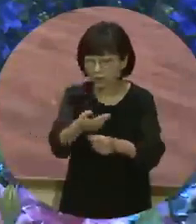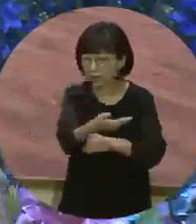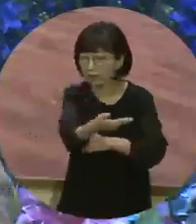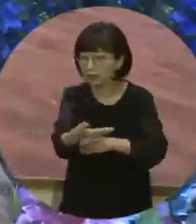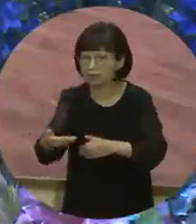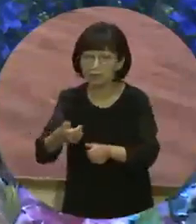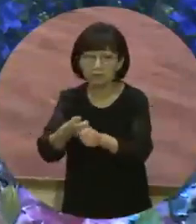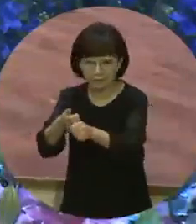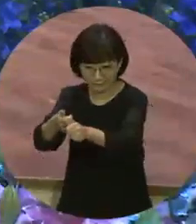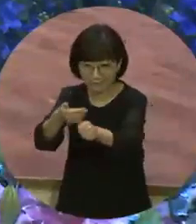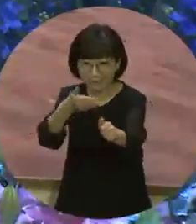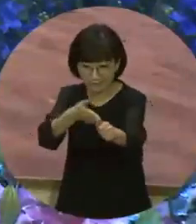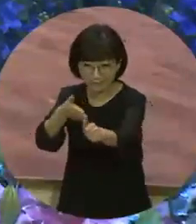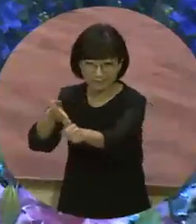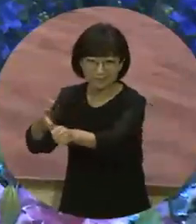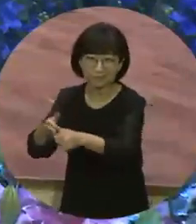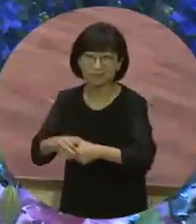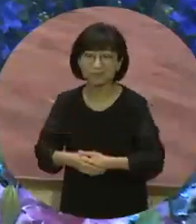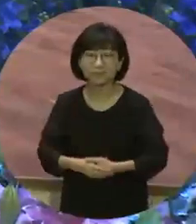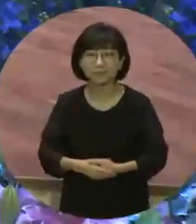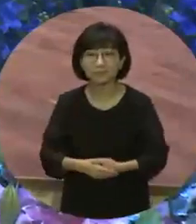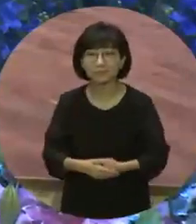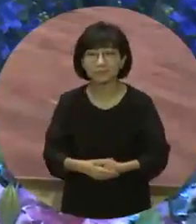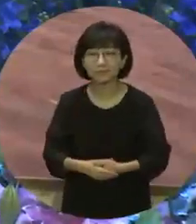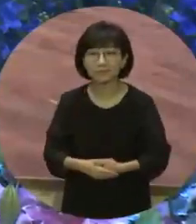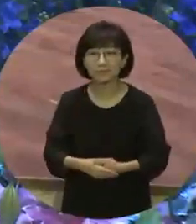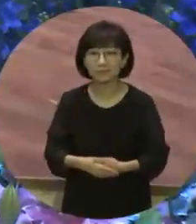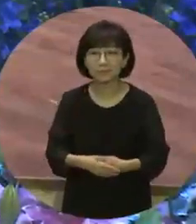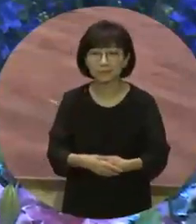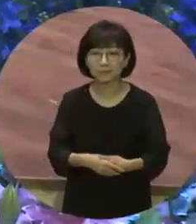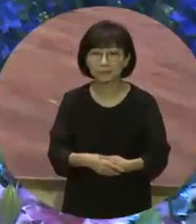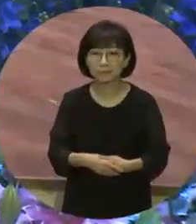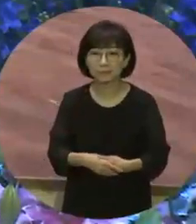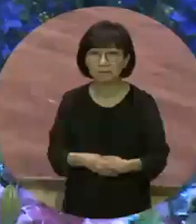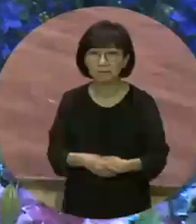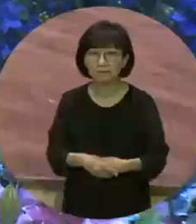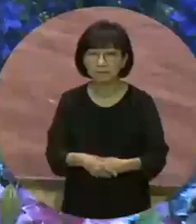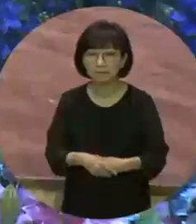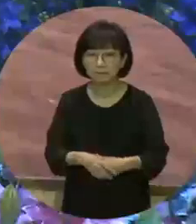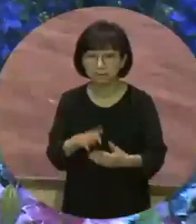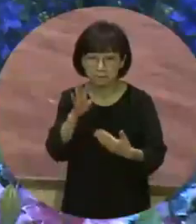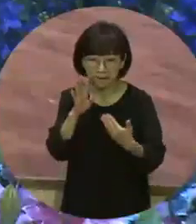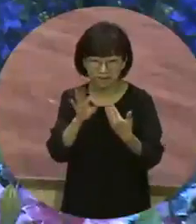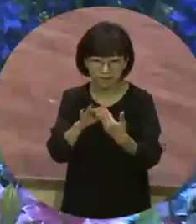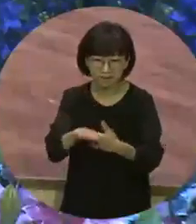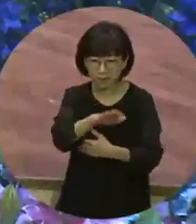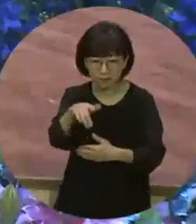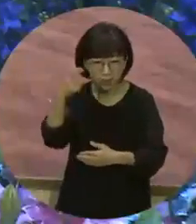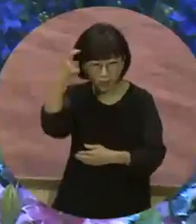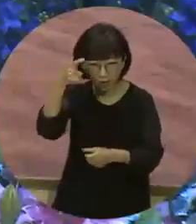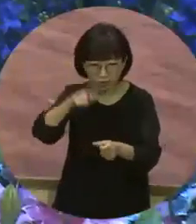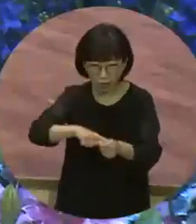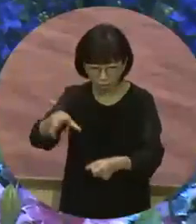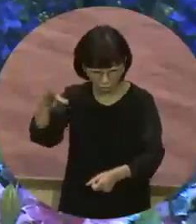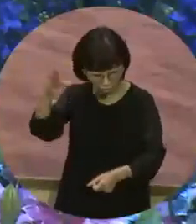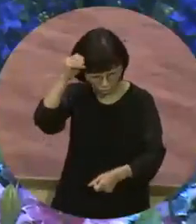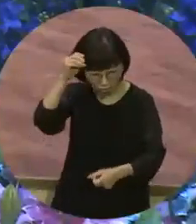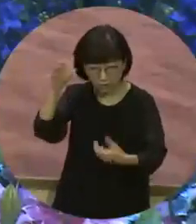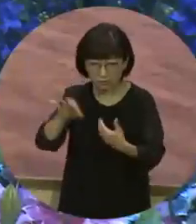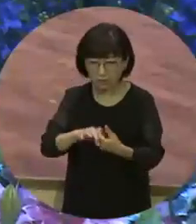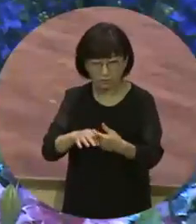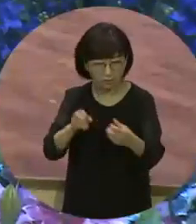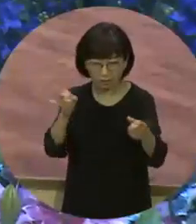교회 나오면서 영적 흐름을 못 타면요 진짜로 외로워집니다. 이 대화가 안 돼. 대화가 영적 흐름을 타요.